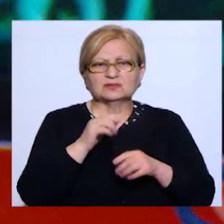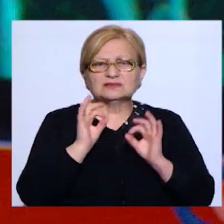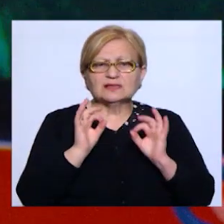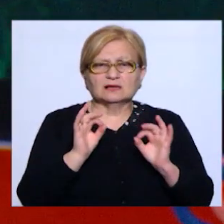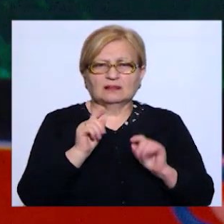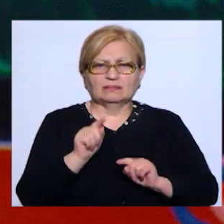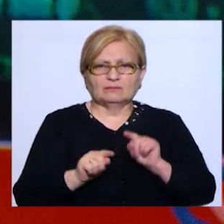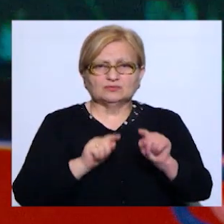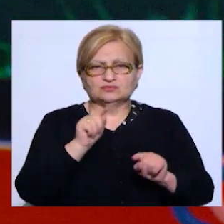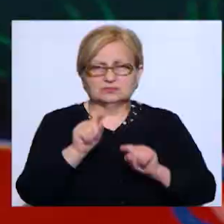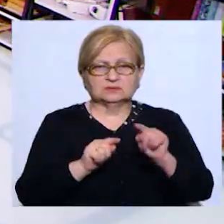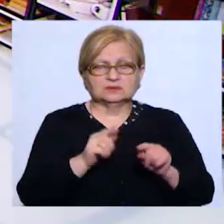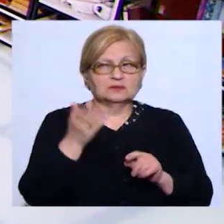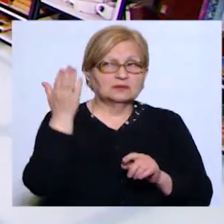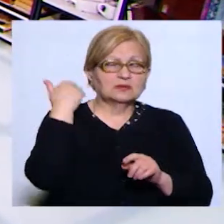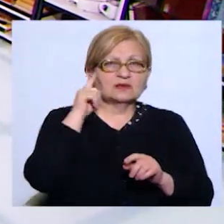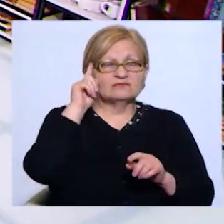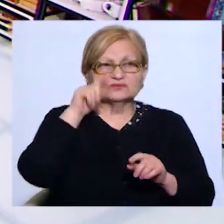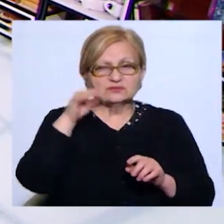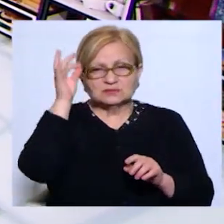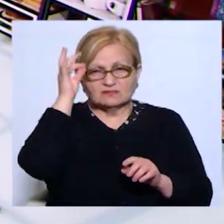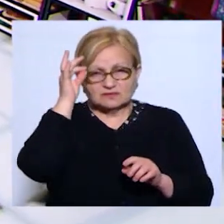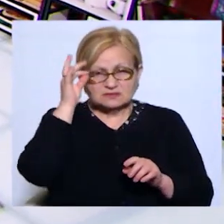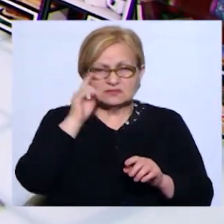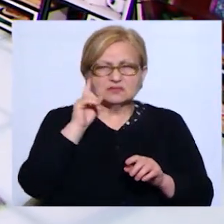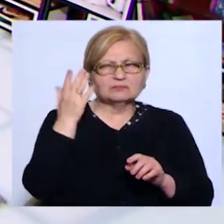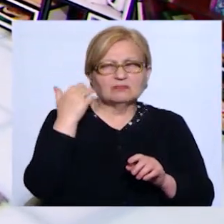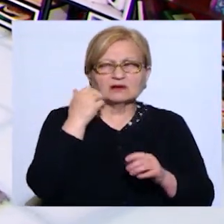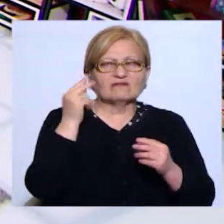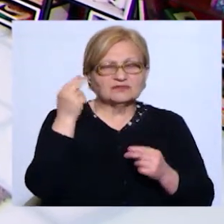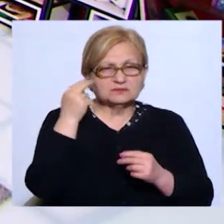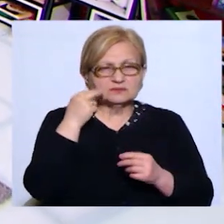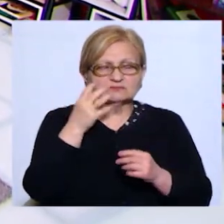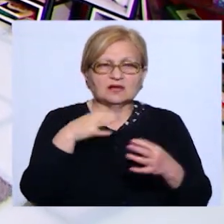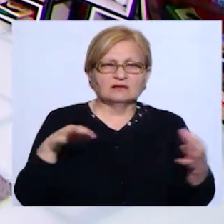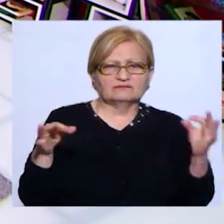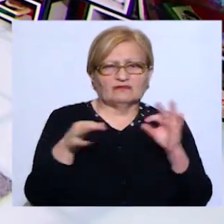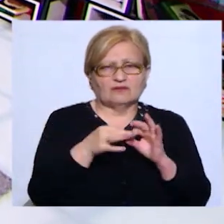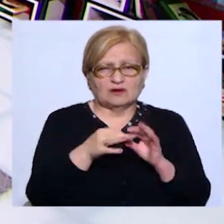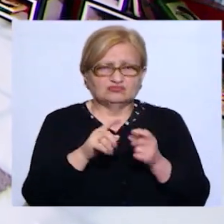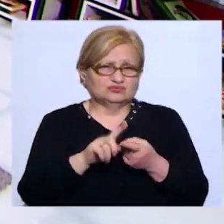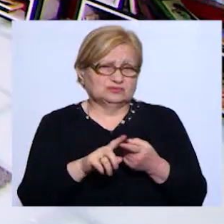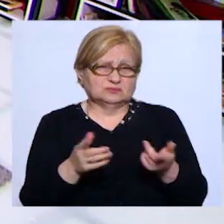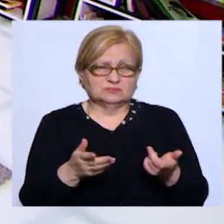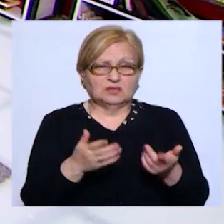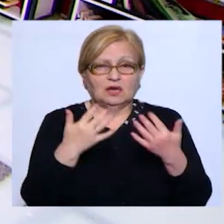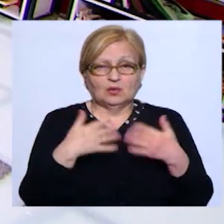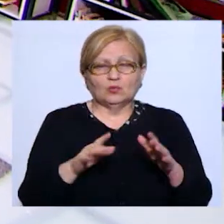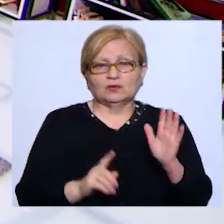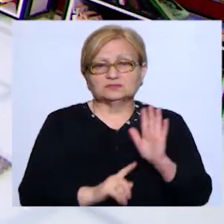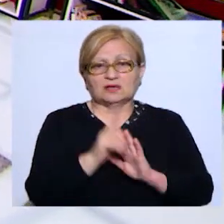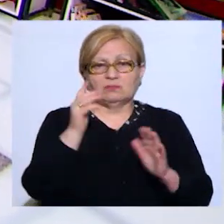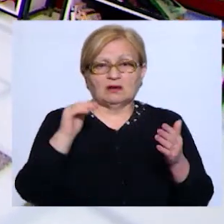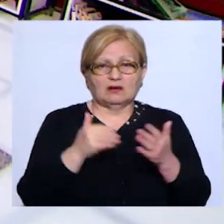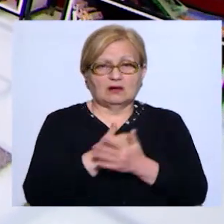მსჯელობას, ვიხსენებთ წინარე ცოდნას, წინარე მასალას, ერთმანეთთან ვაკავშირებთ და მოდის უკვე ახალი,